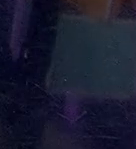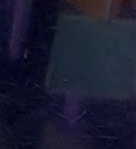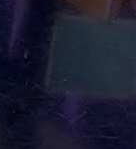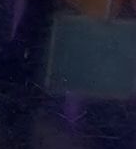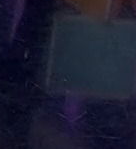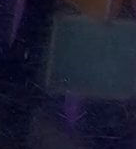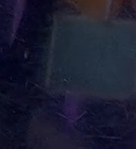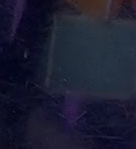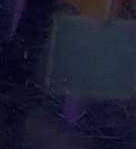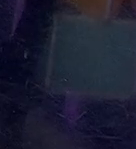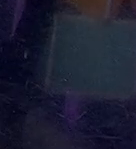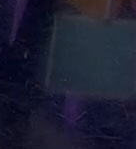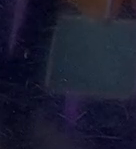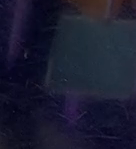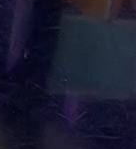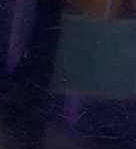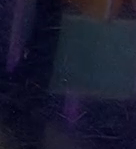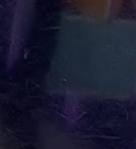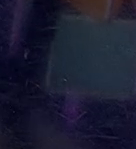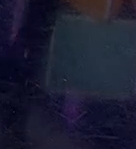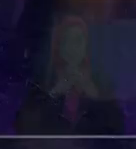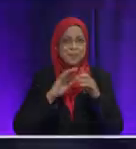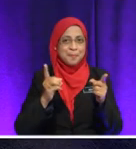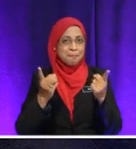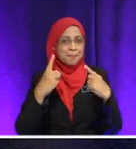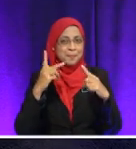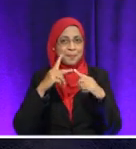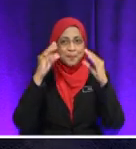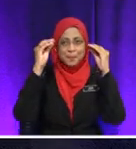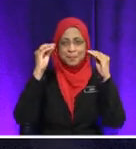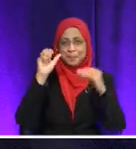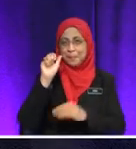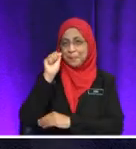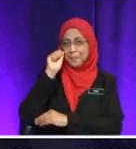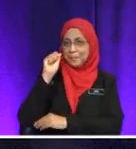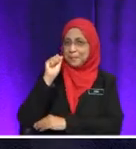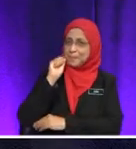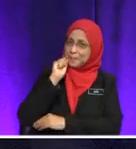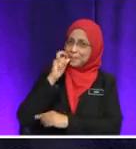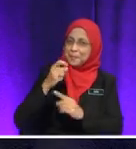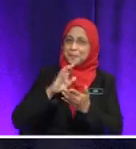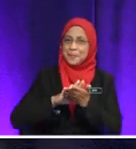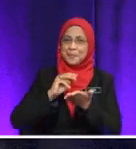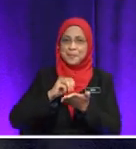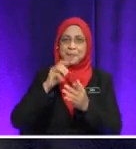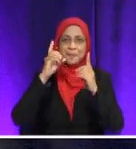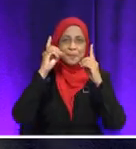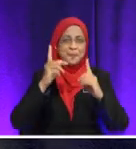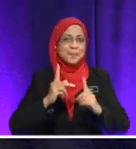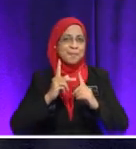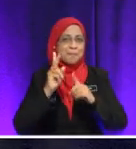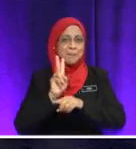sebelum itu saya juga ingin ucapkan selamat datang kepada cekgu Aida dari sekolah menengah